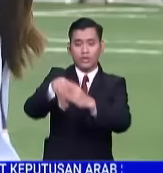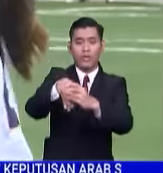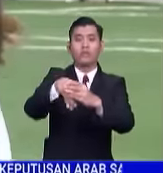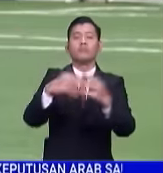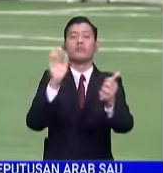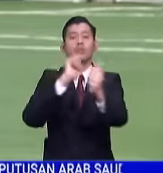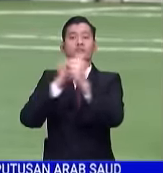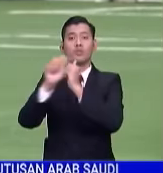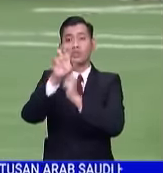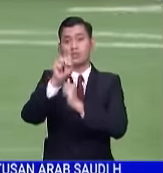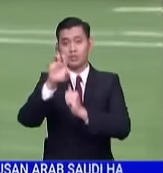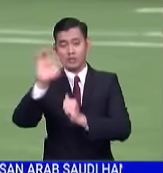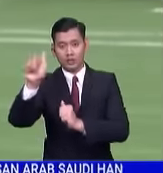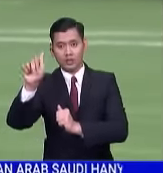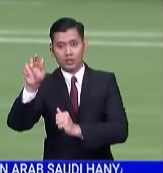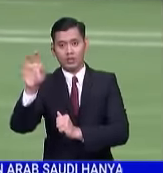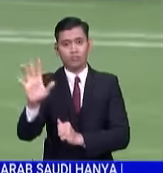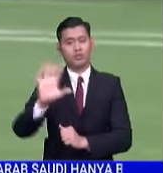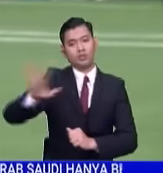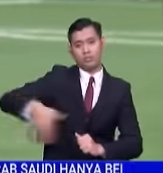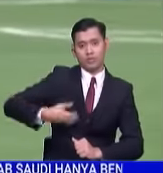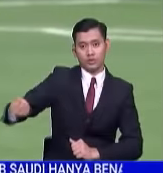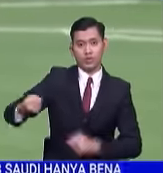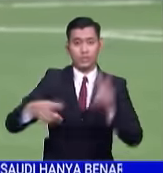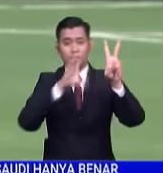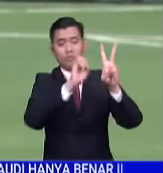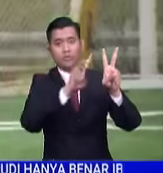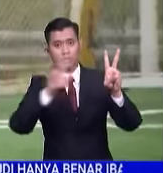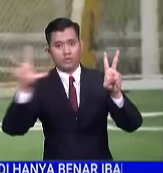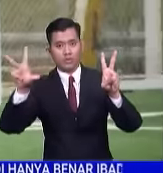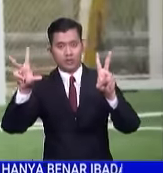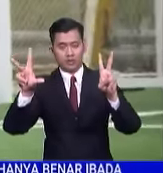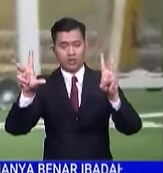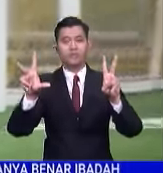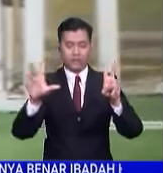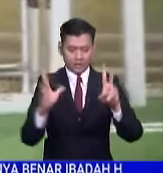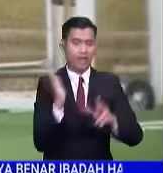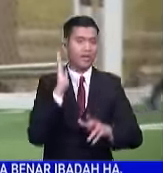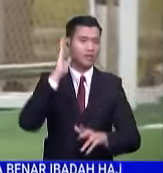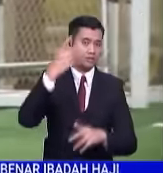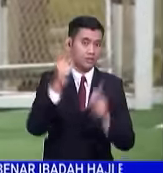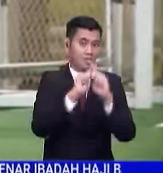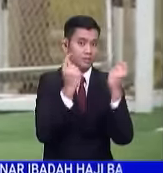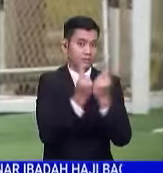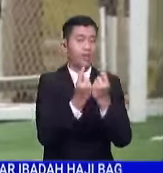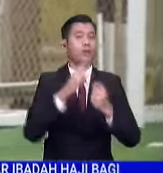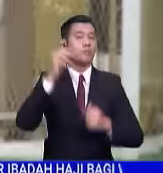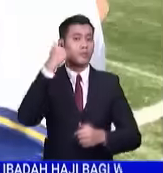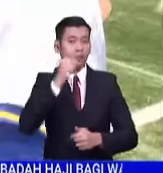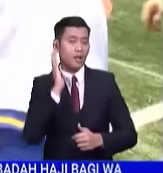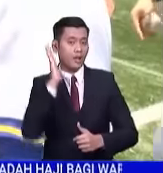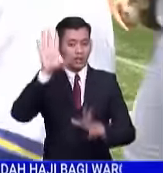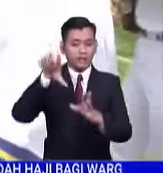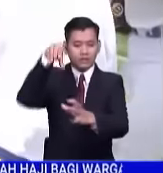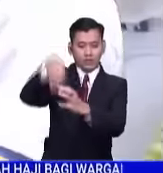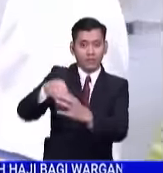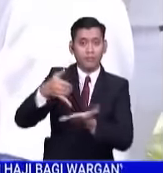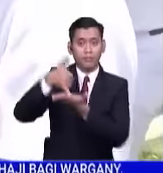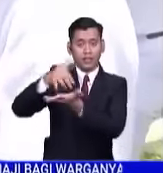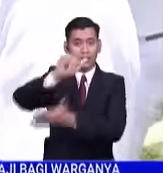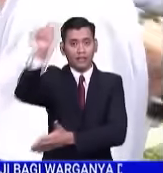Kemboja 2023. Selain itu, persiapan ini turut merangkumi skuad wanita kebangsaan yang akan menyertai Piala Asia pada tahun